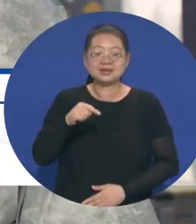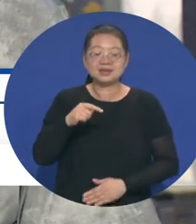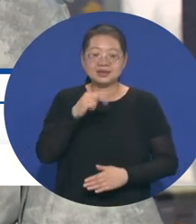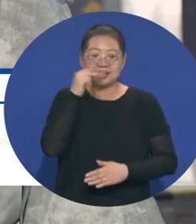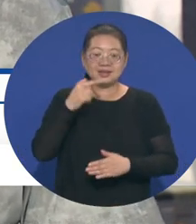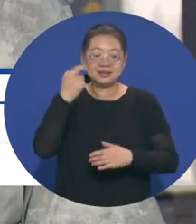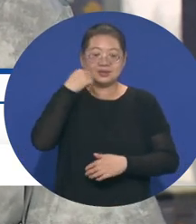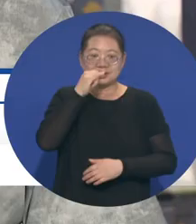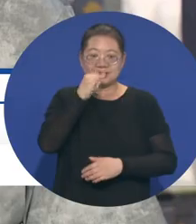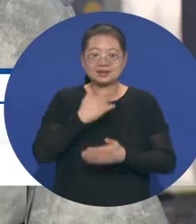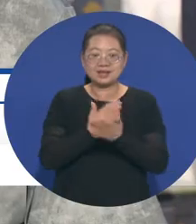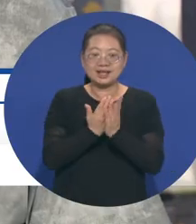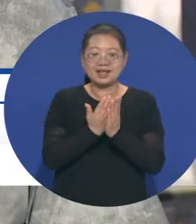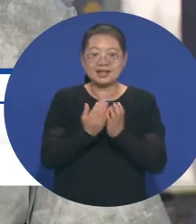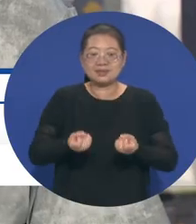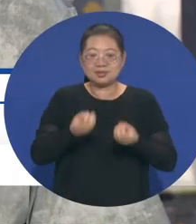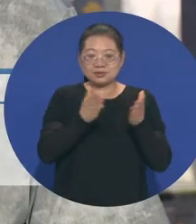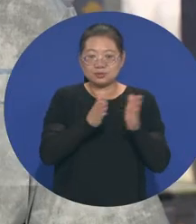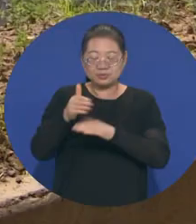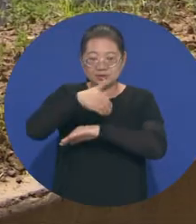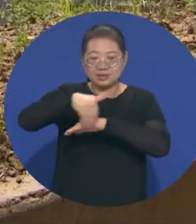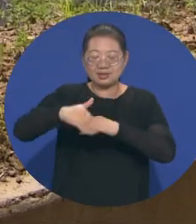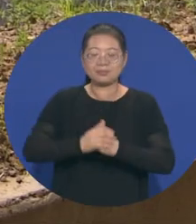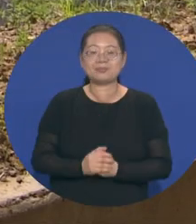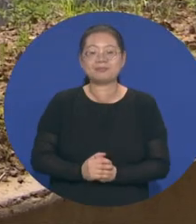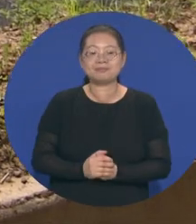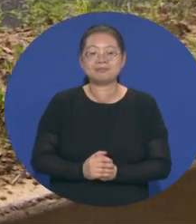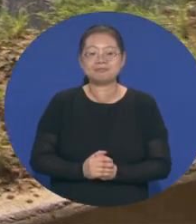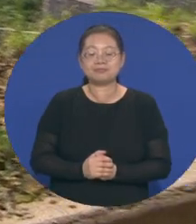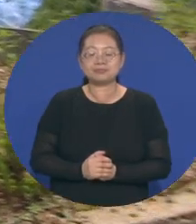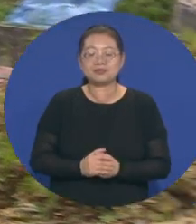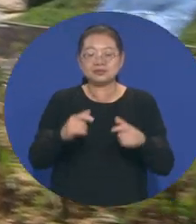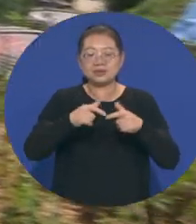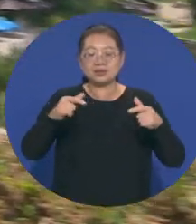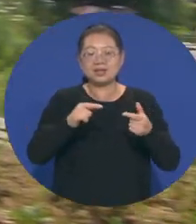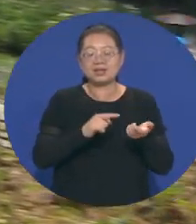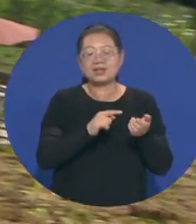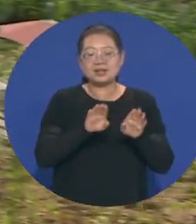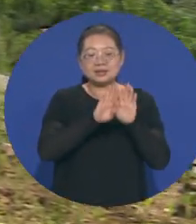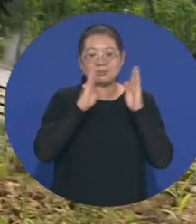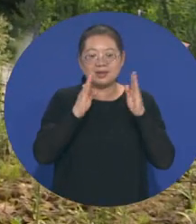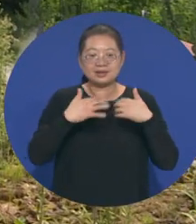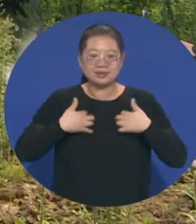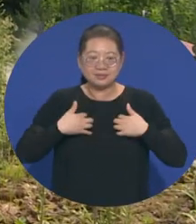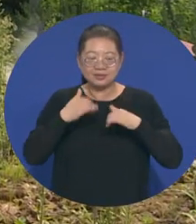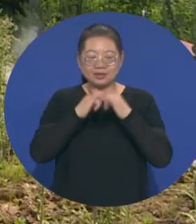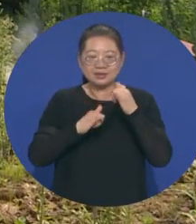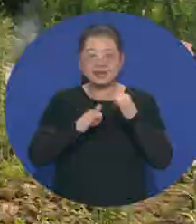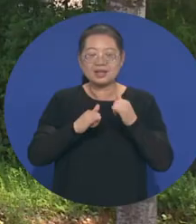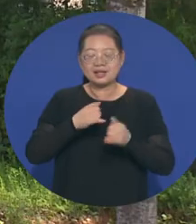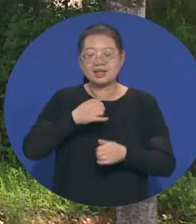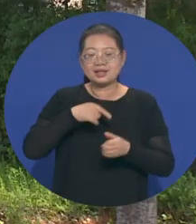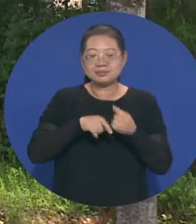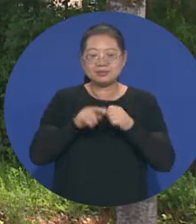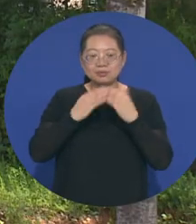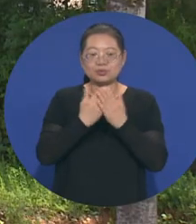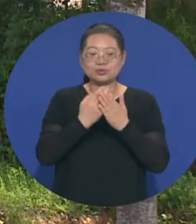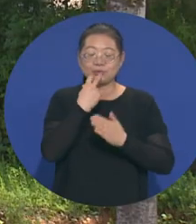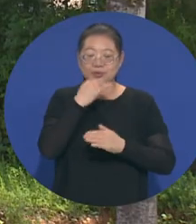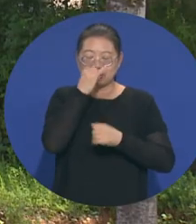체험들을 어 준비할 예정입니다 캠프그리브스의 확대 개방이 재미와 역사적 의미가 모두